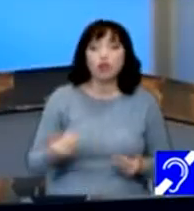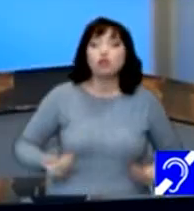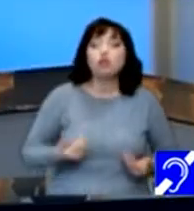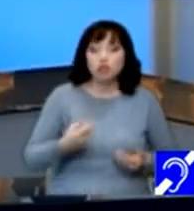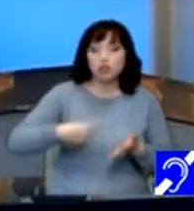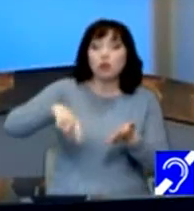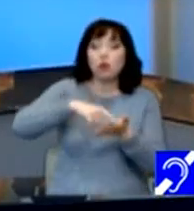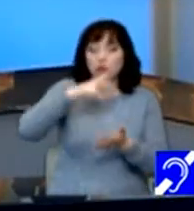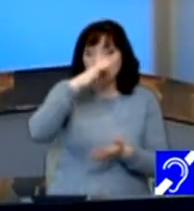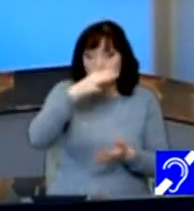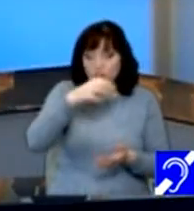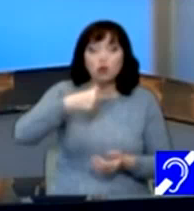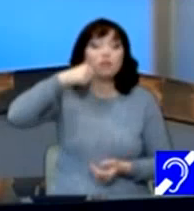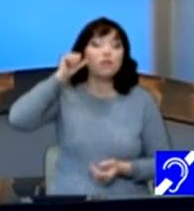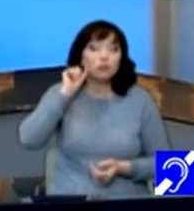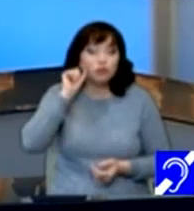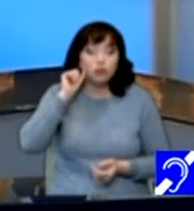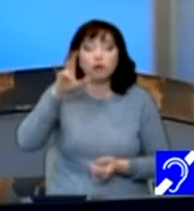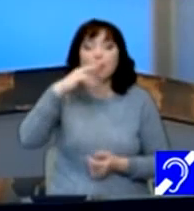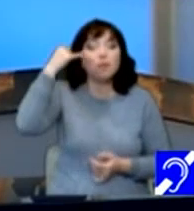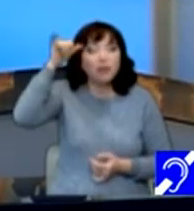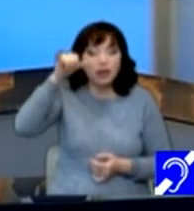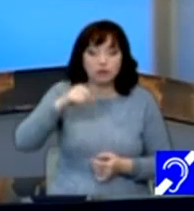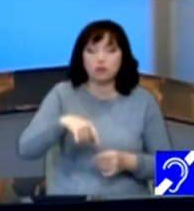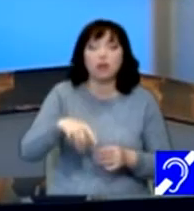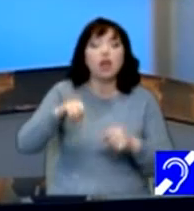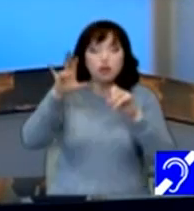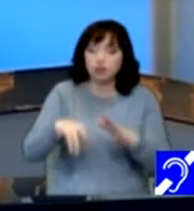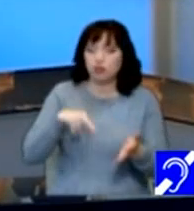Locuitorii orașului Bălți au ales ieri să nu meargă la vot. Doar